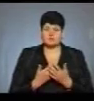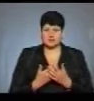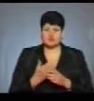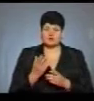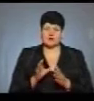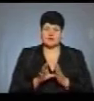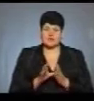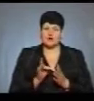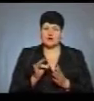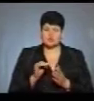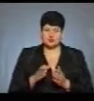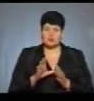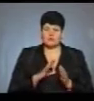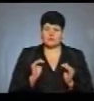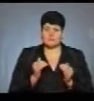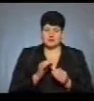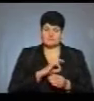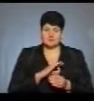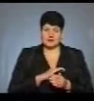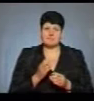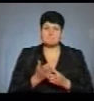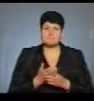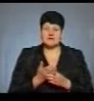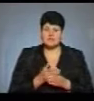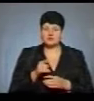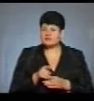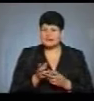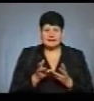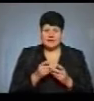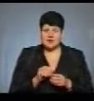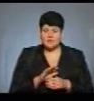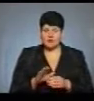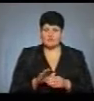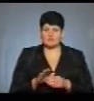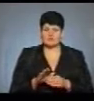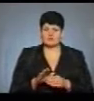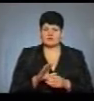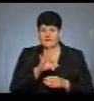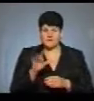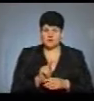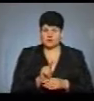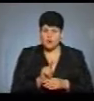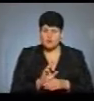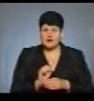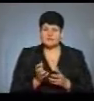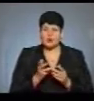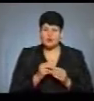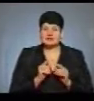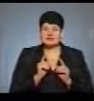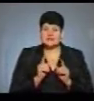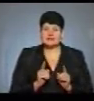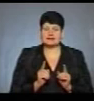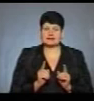енергоресурс був менше спожитий, чим є пільга, то вона не нараховувалась в межах на всю норму, а нараховувалась тільки, от, наприклад,